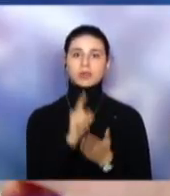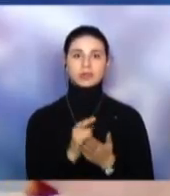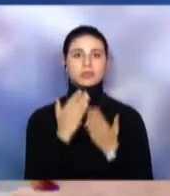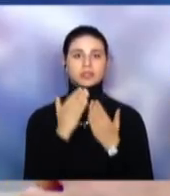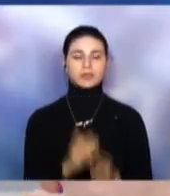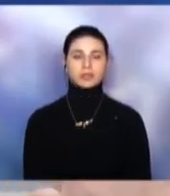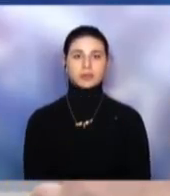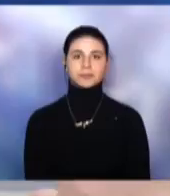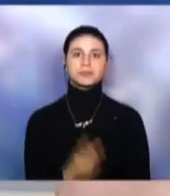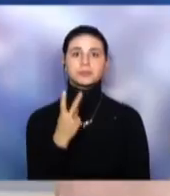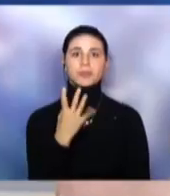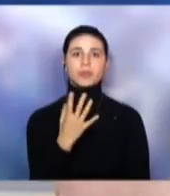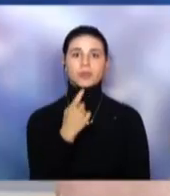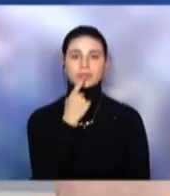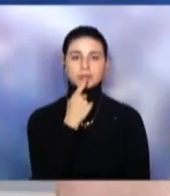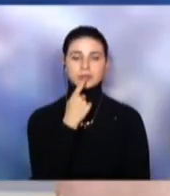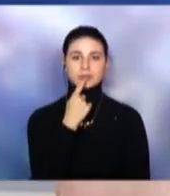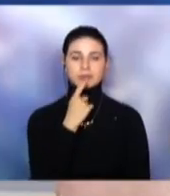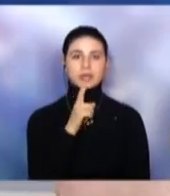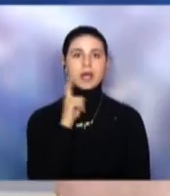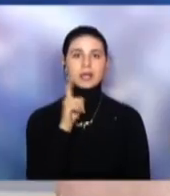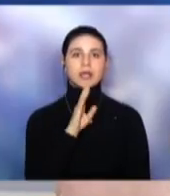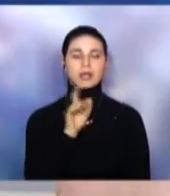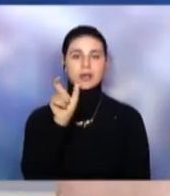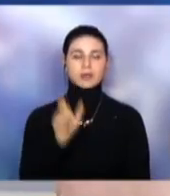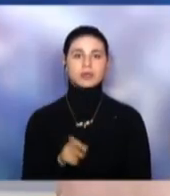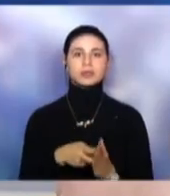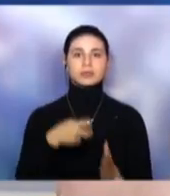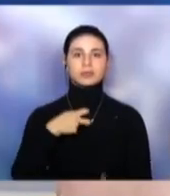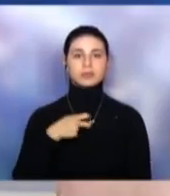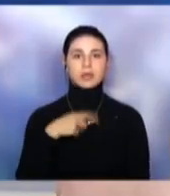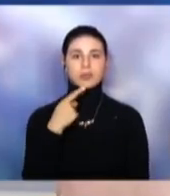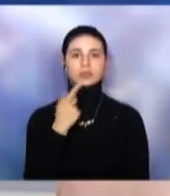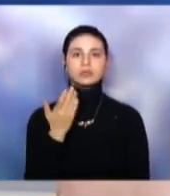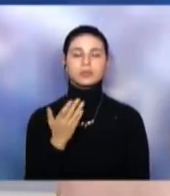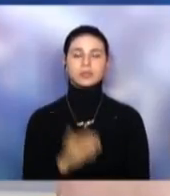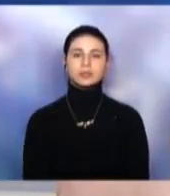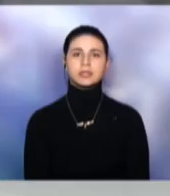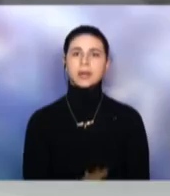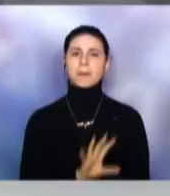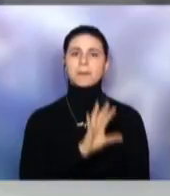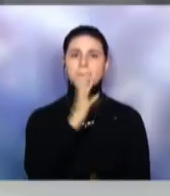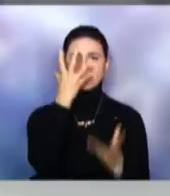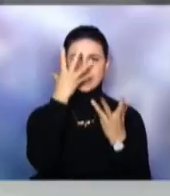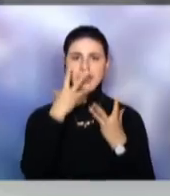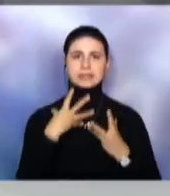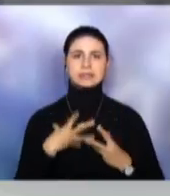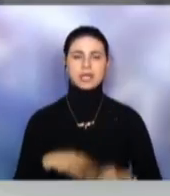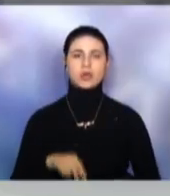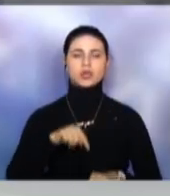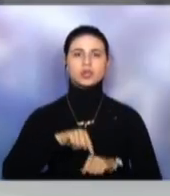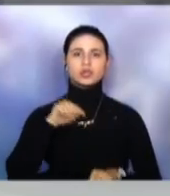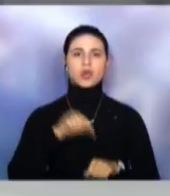დაგისვათ. 25 წლის ახალგაზრდა ქალბატონი გვწერს, რომელიც მთელი სხეულის გასწვრივ